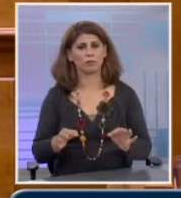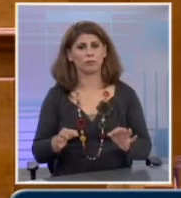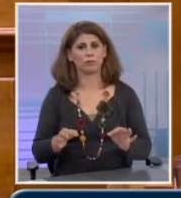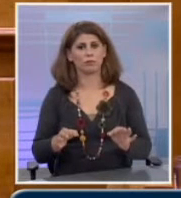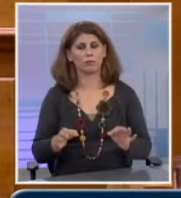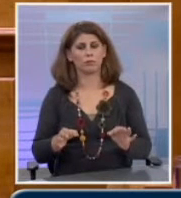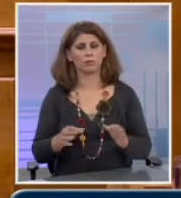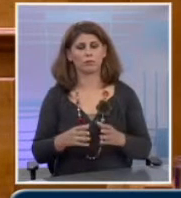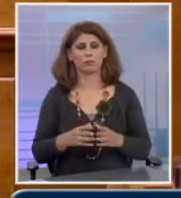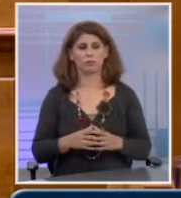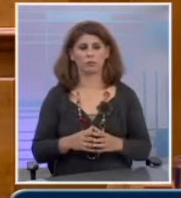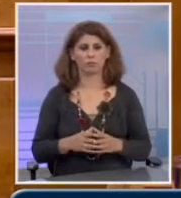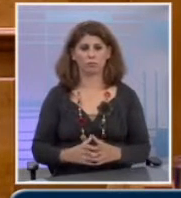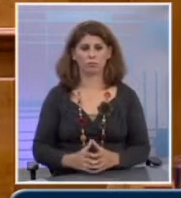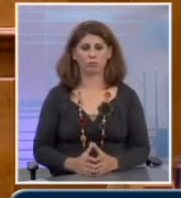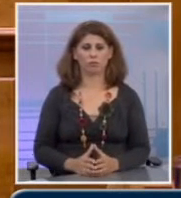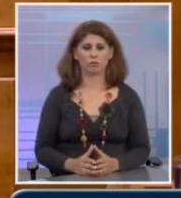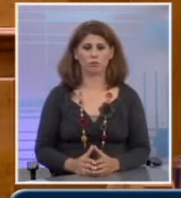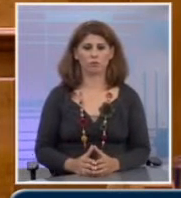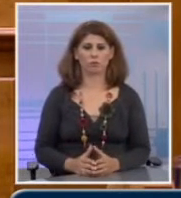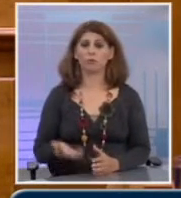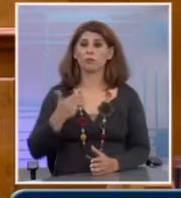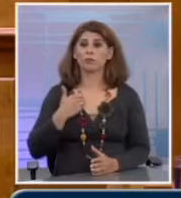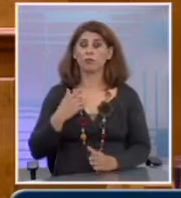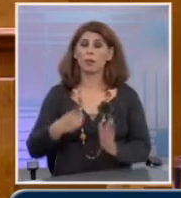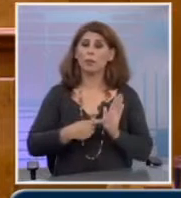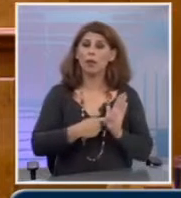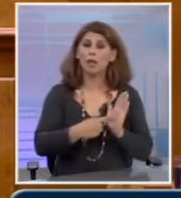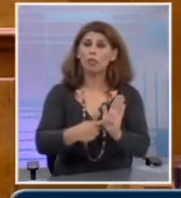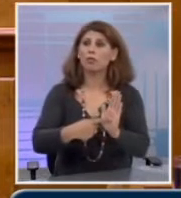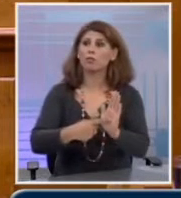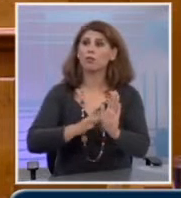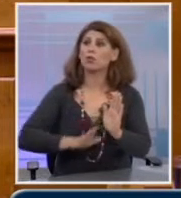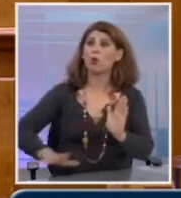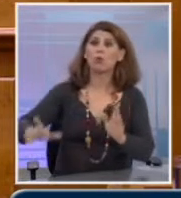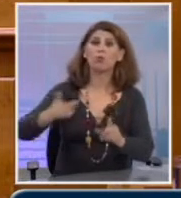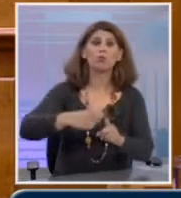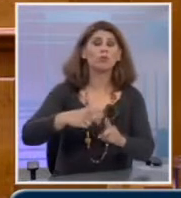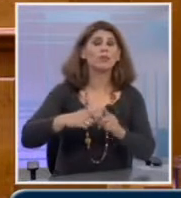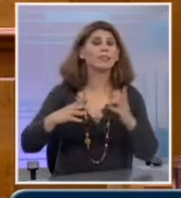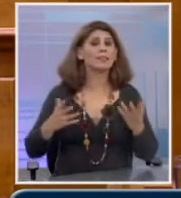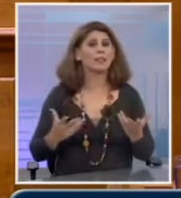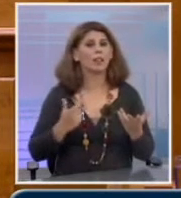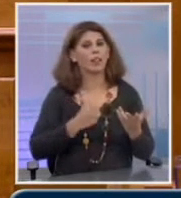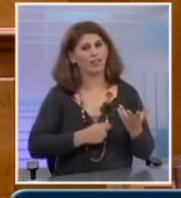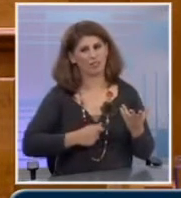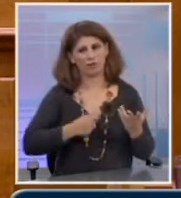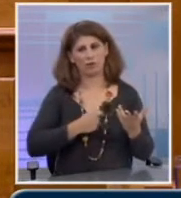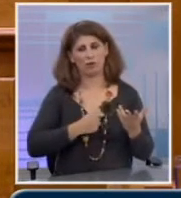το μήνυμα το οποίο πρέπει να περάσουμε σήμερα στον ελληνικό λαό. Ότι δυστυχώς η